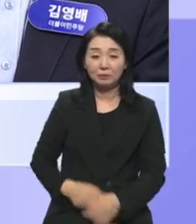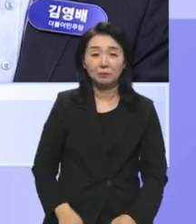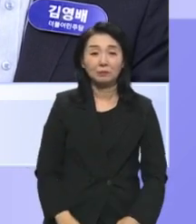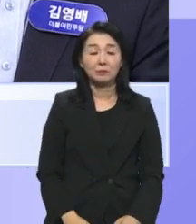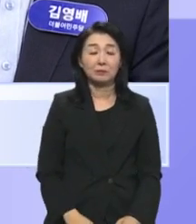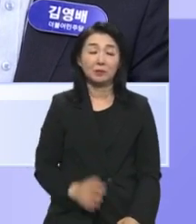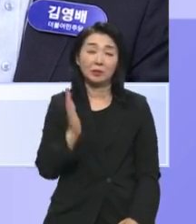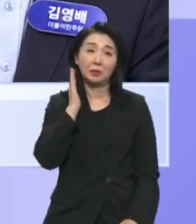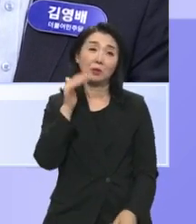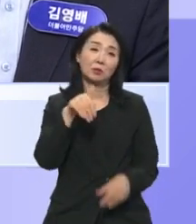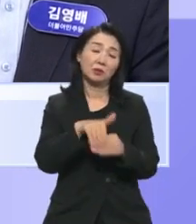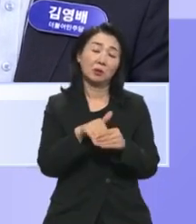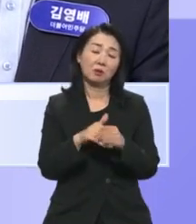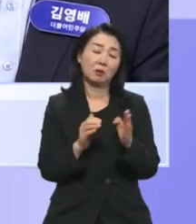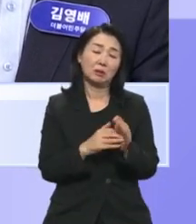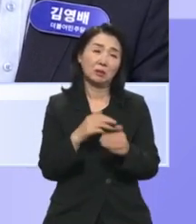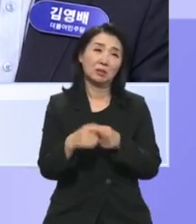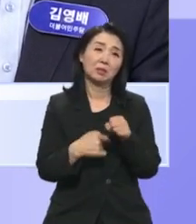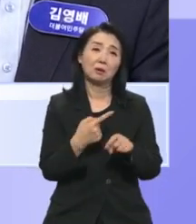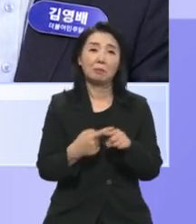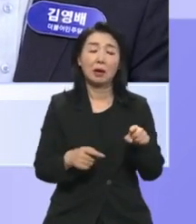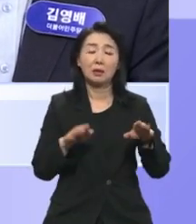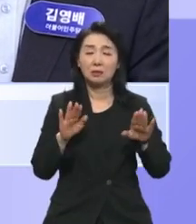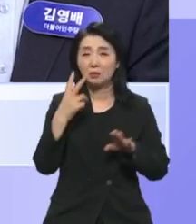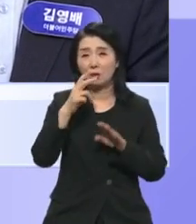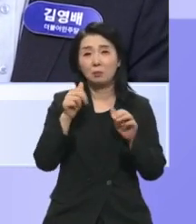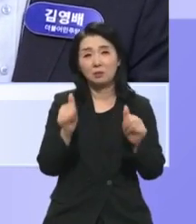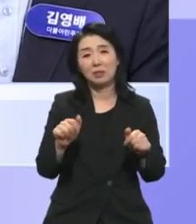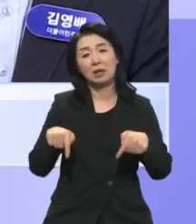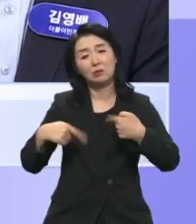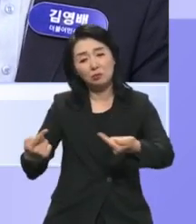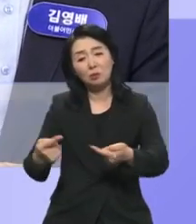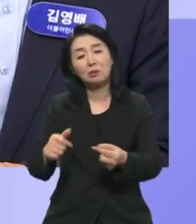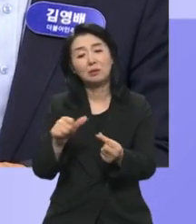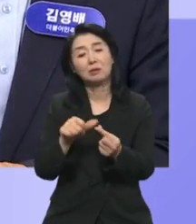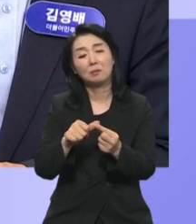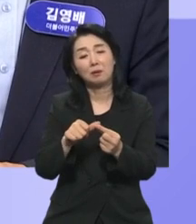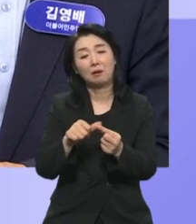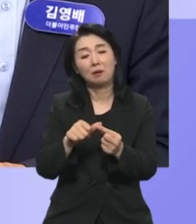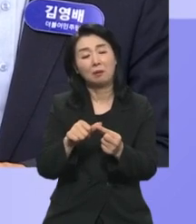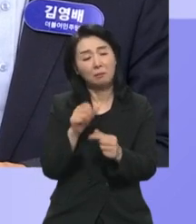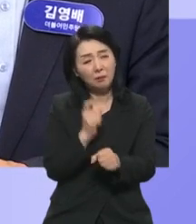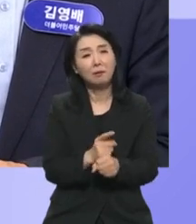대선 끝난지 1년 반도 안 됐는데 5번째 검찰 출석이거든요 그리고